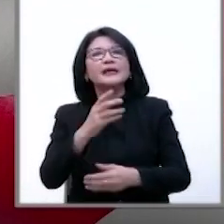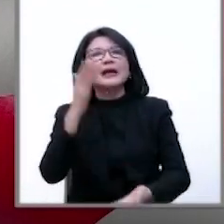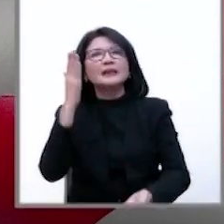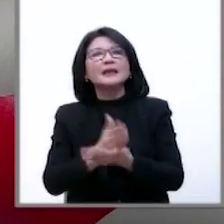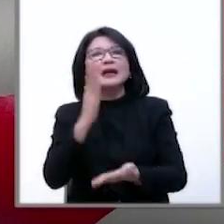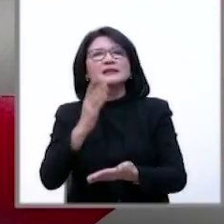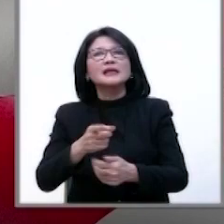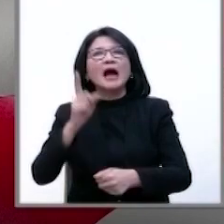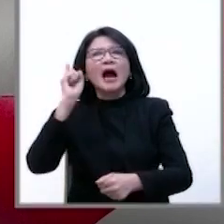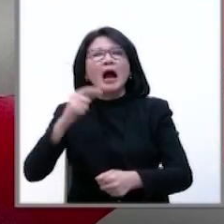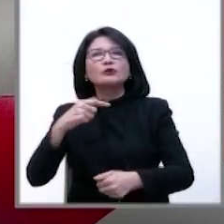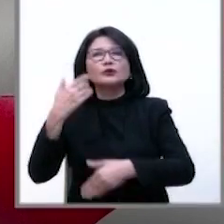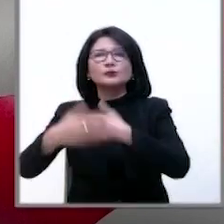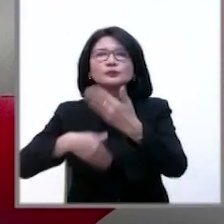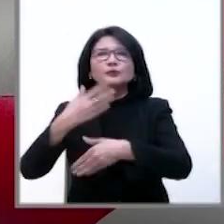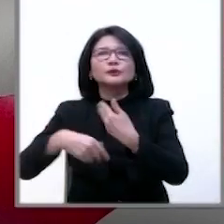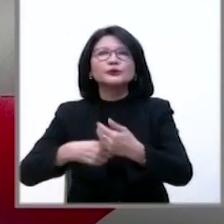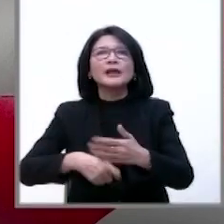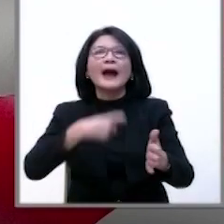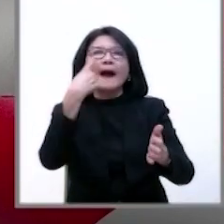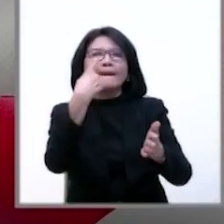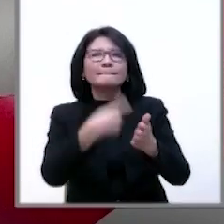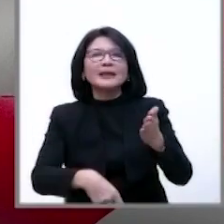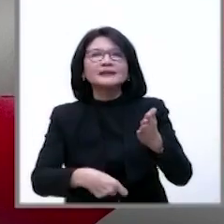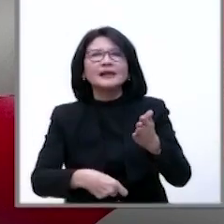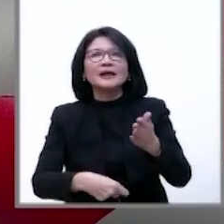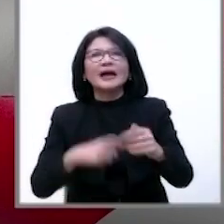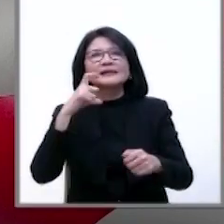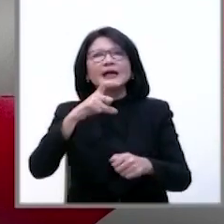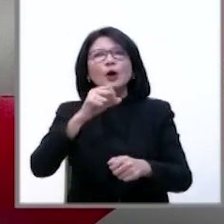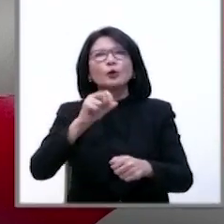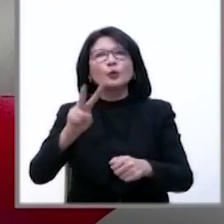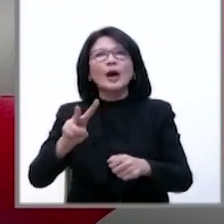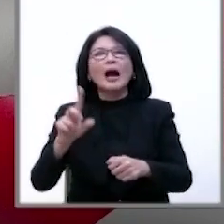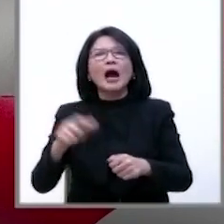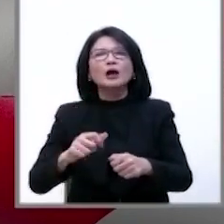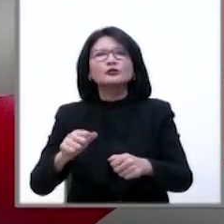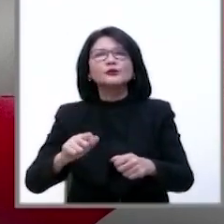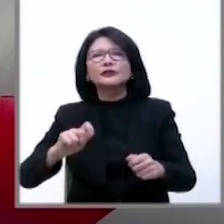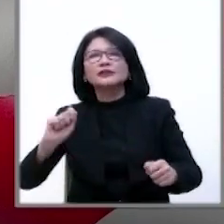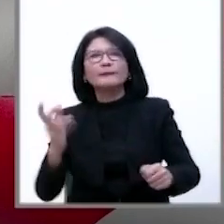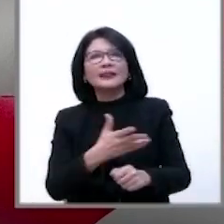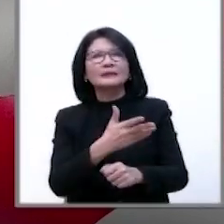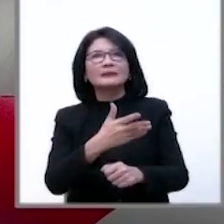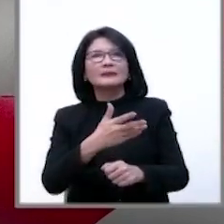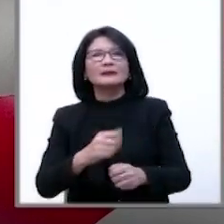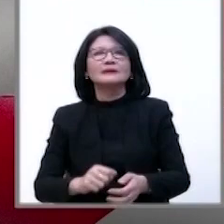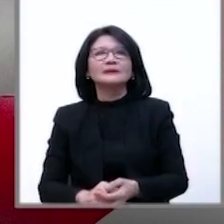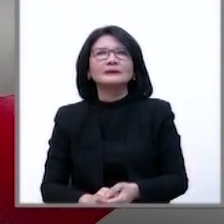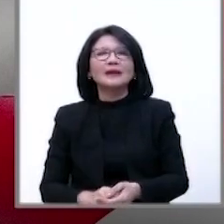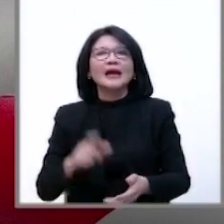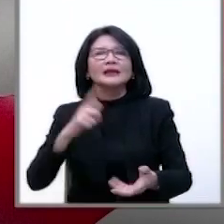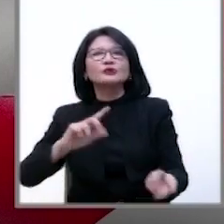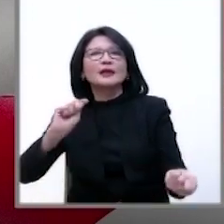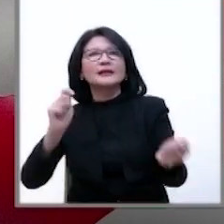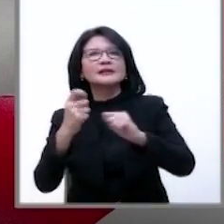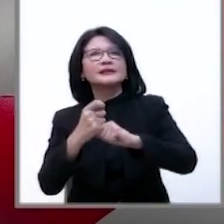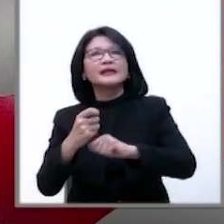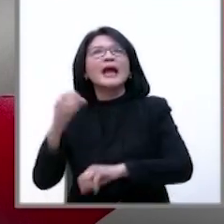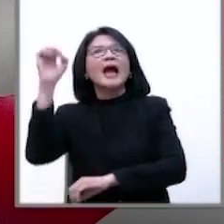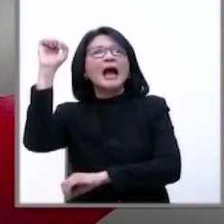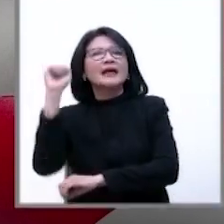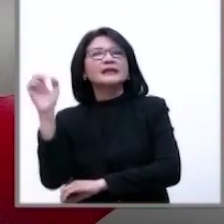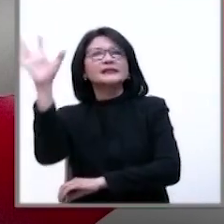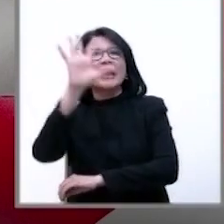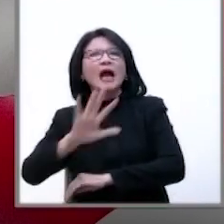dilakukan implementasi pajak karbon dilakukan secepat-cepatnya sekaligus transisi energi baru